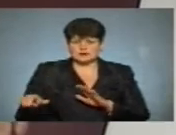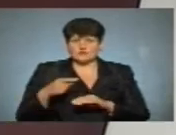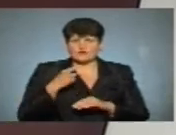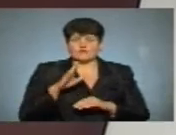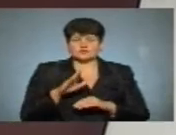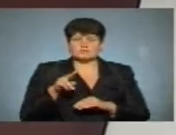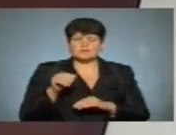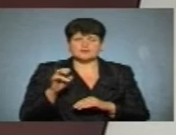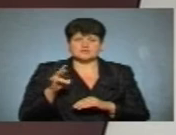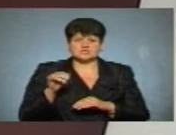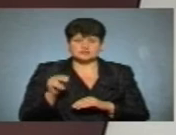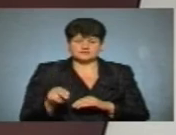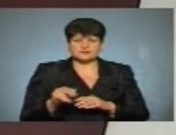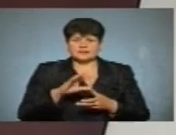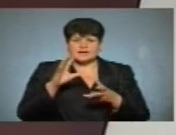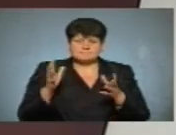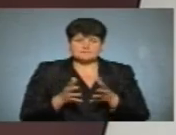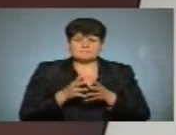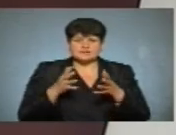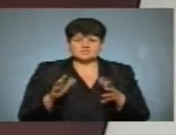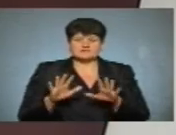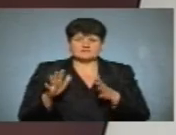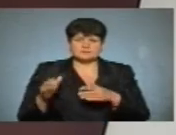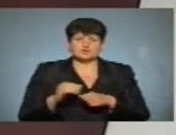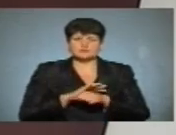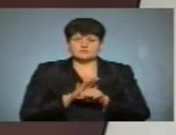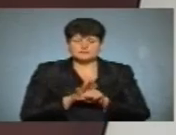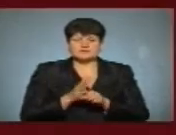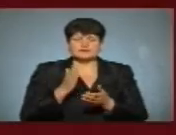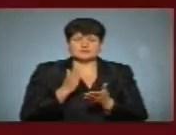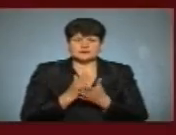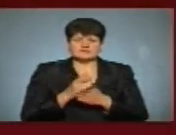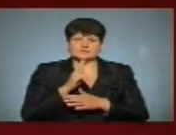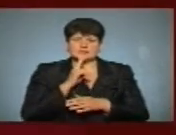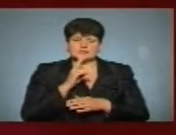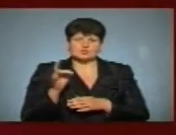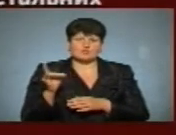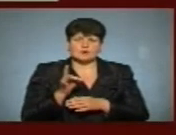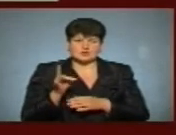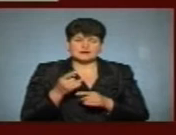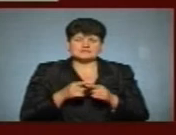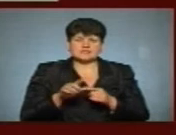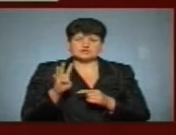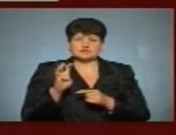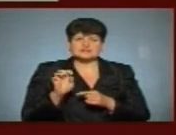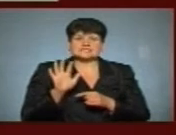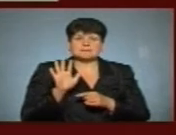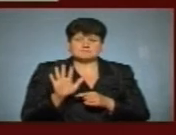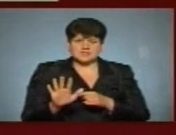Паничев. Найбільше випадків COVID-19 в області зафіксували у Кременецькому районі. Це